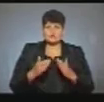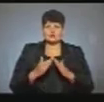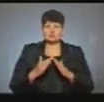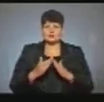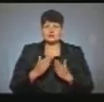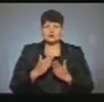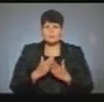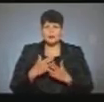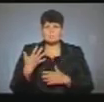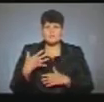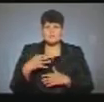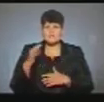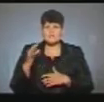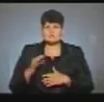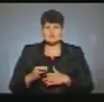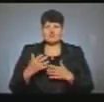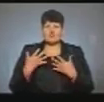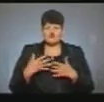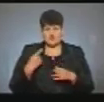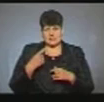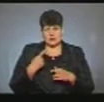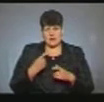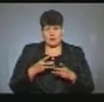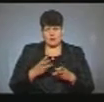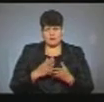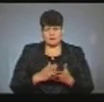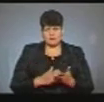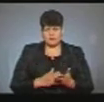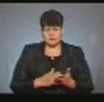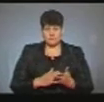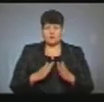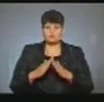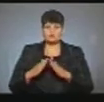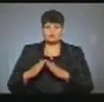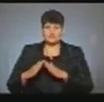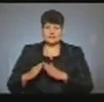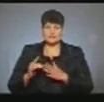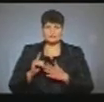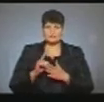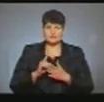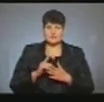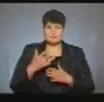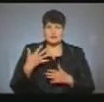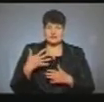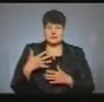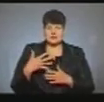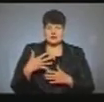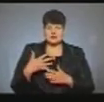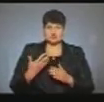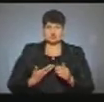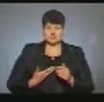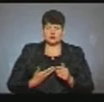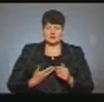має 50% вже індивідуального опалення. Тобто будинки повинні, в даному будинку є 50